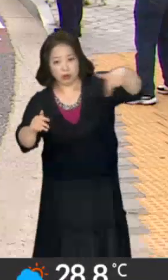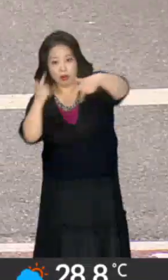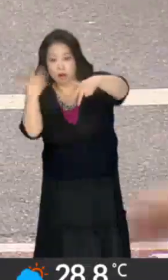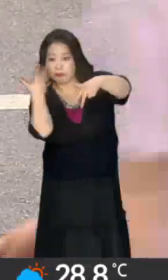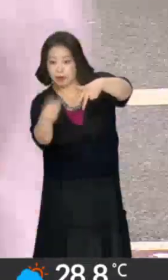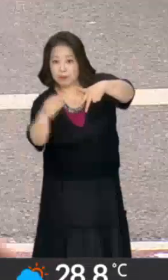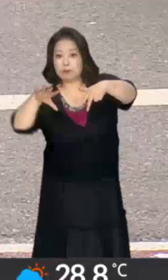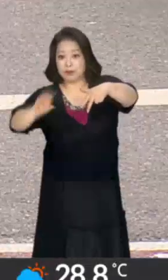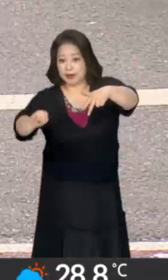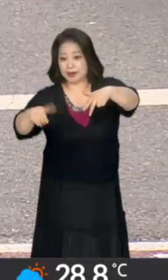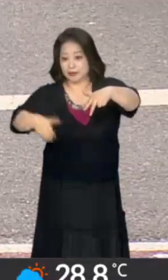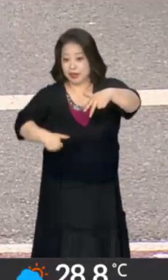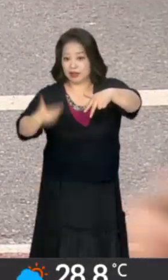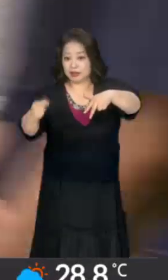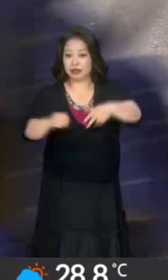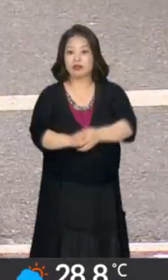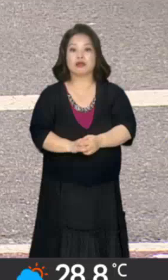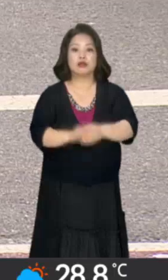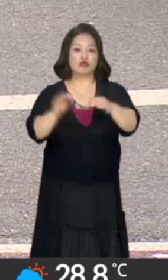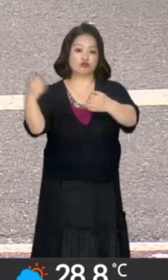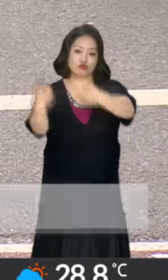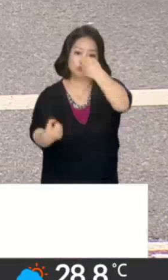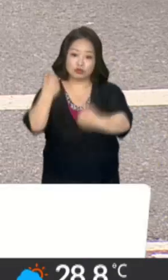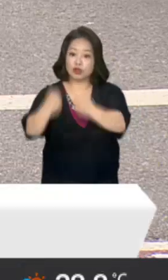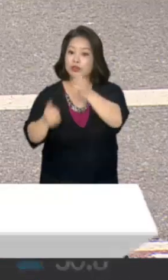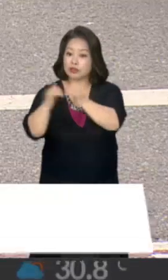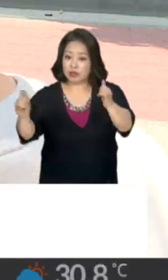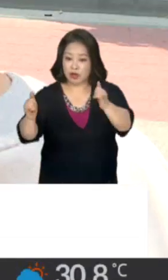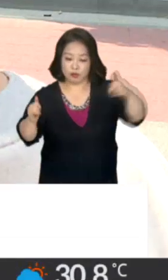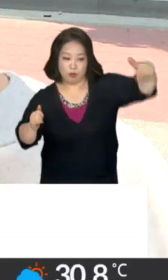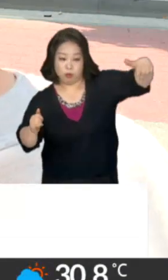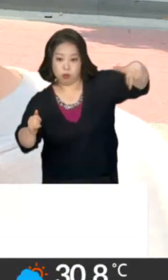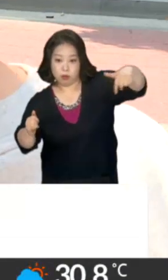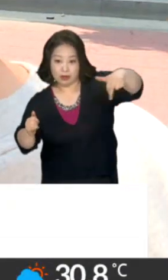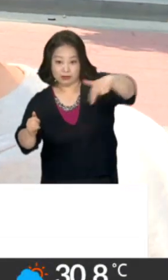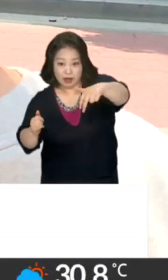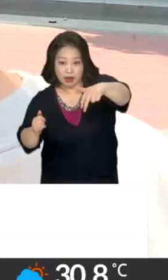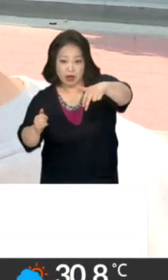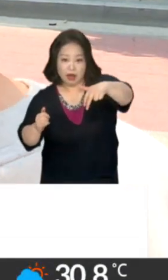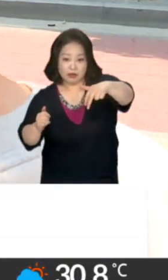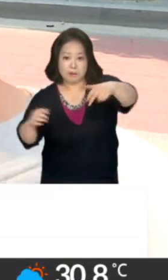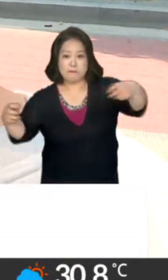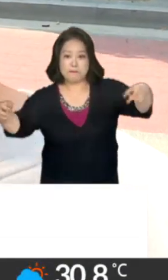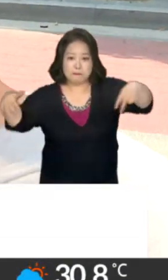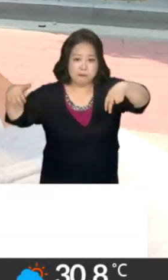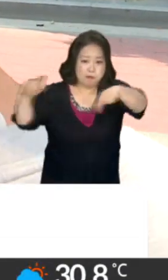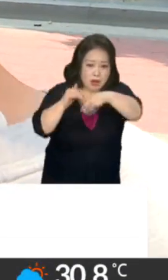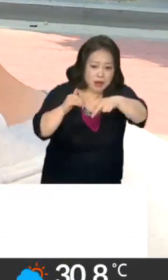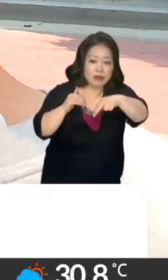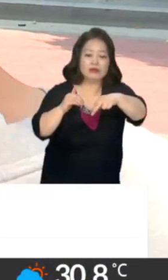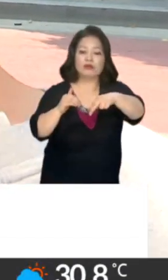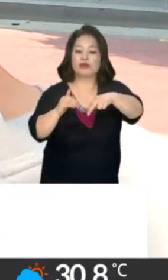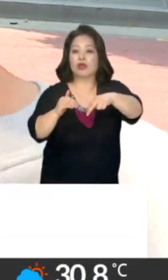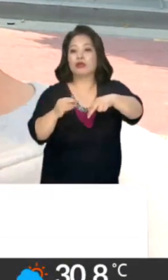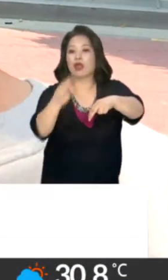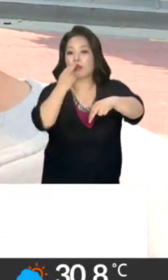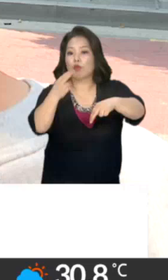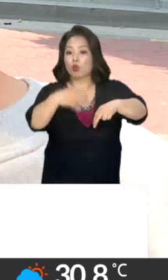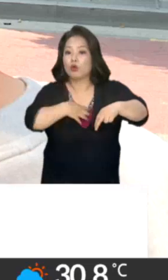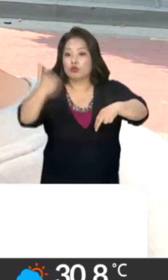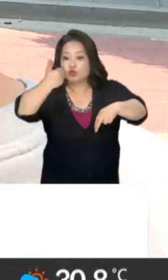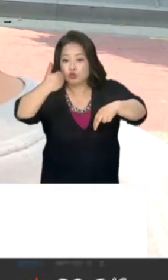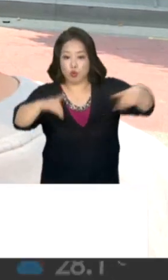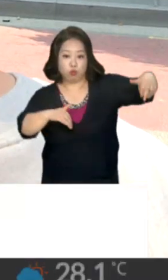반응입니다. 운전자와 보행자가 사고를 나게 되면 가장 피해를 보는 사람이 보행자이기 때문에 보행자